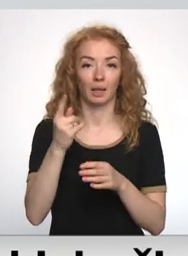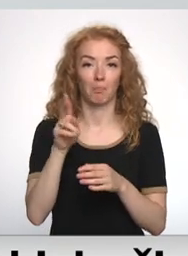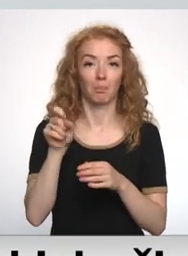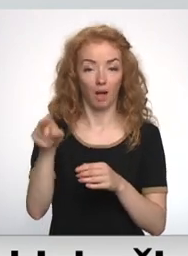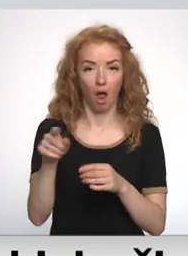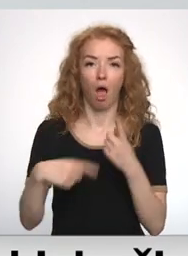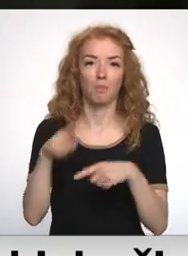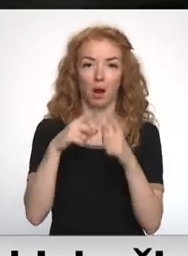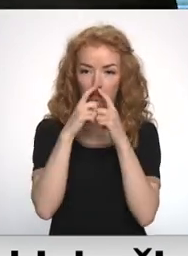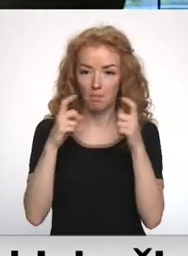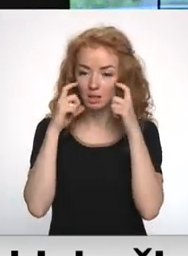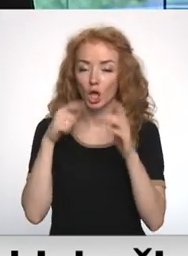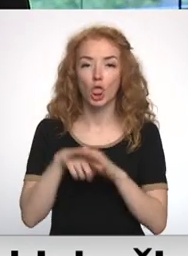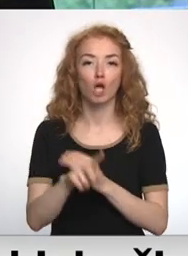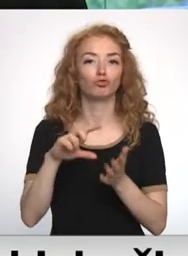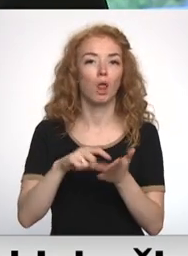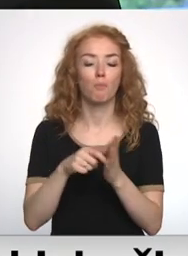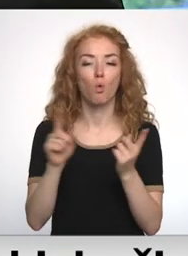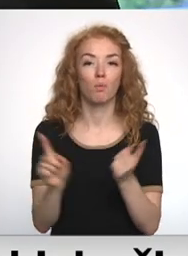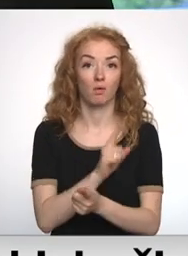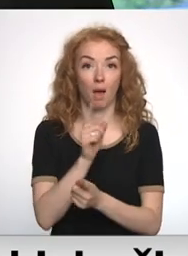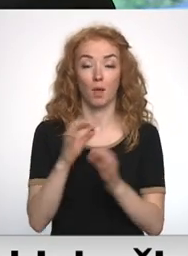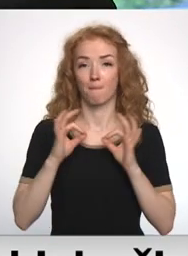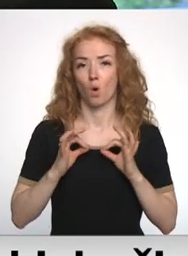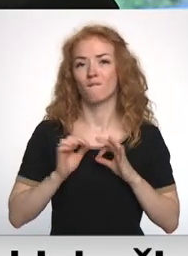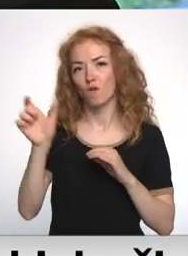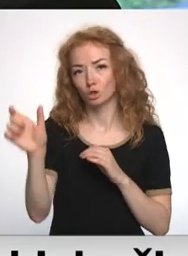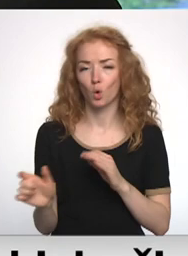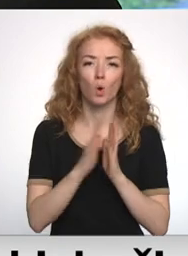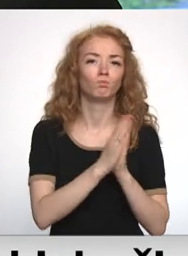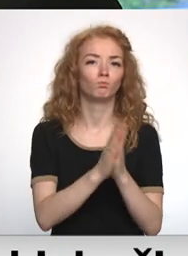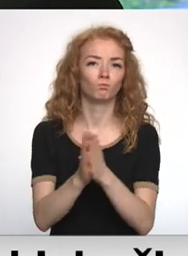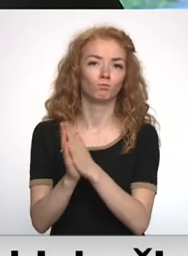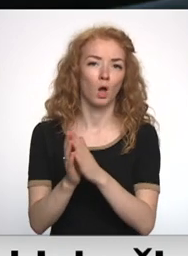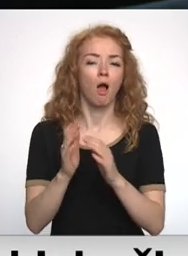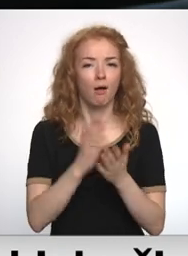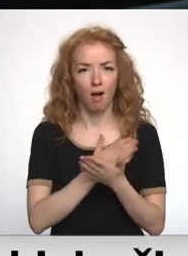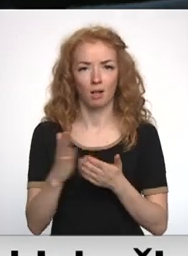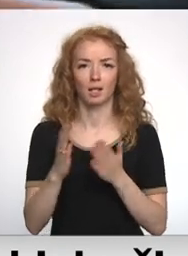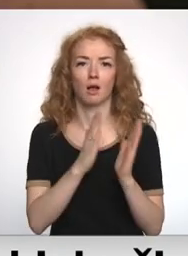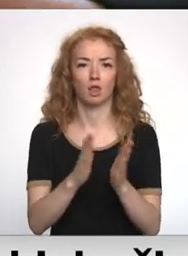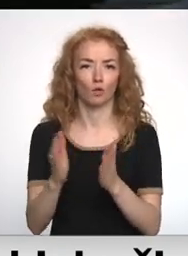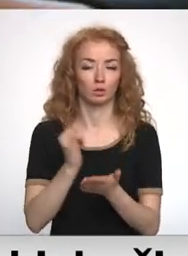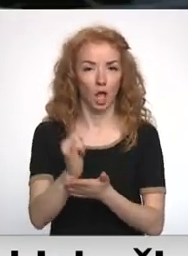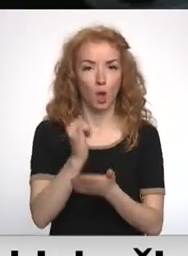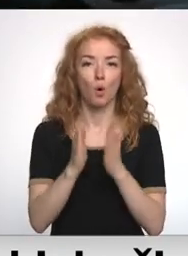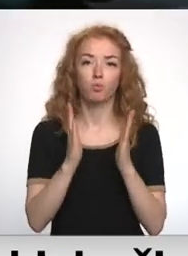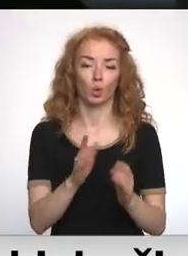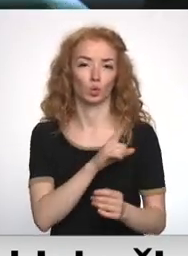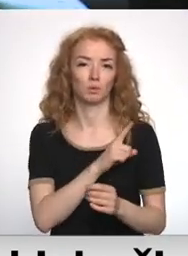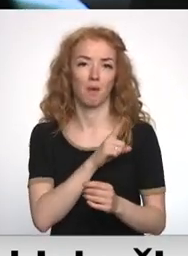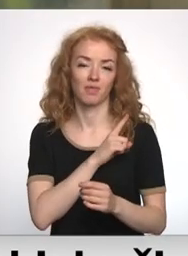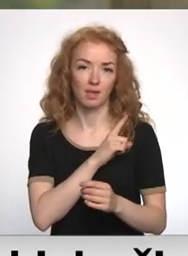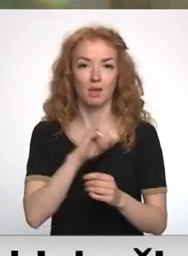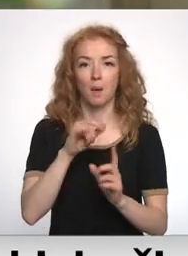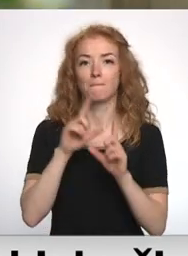visās iekštelpās. Profesora Ludmila Vīks aicina rūpīgi sagatavoties ceļojumiem, būt piesardzīgiem, baudot